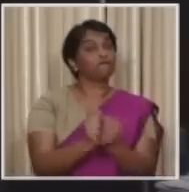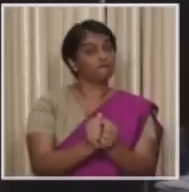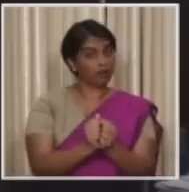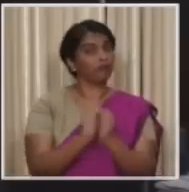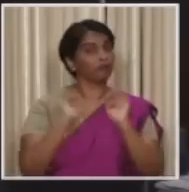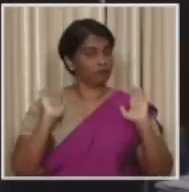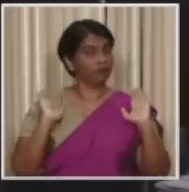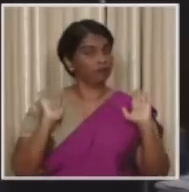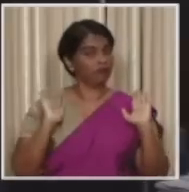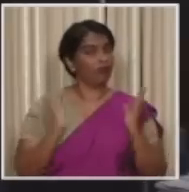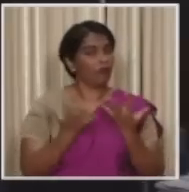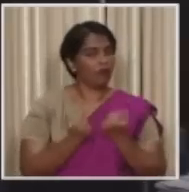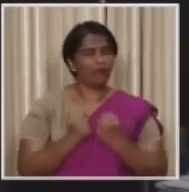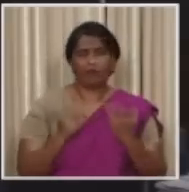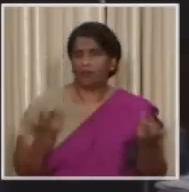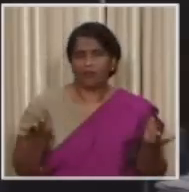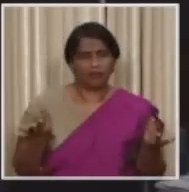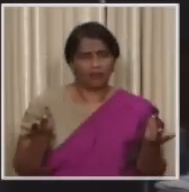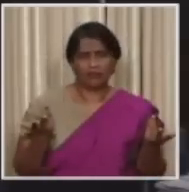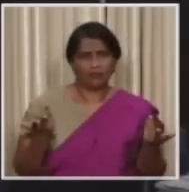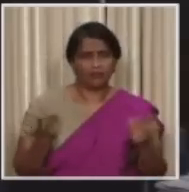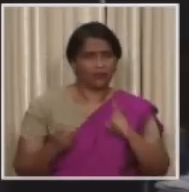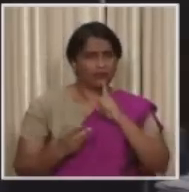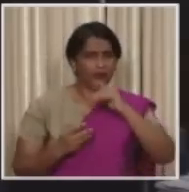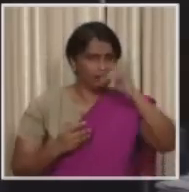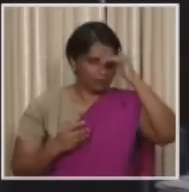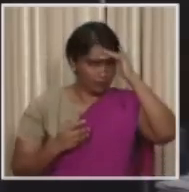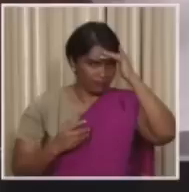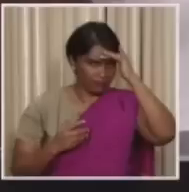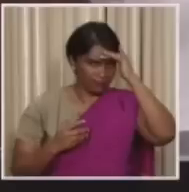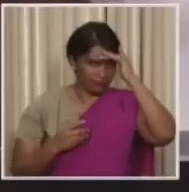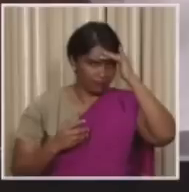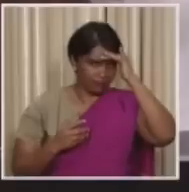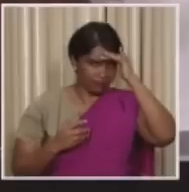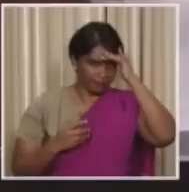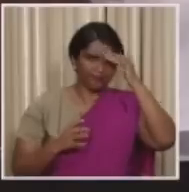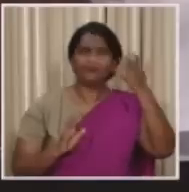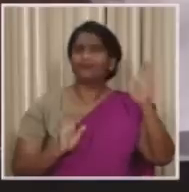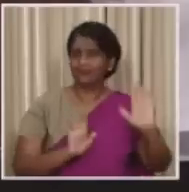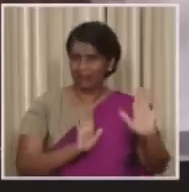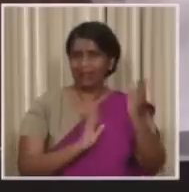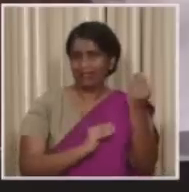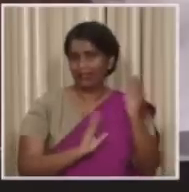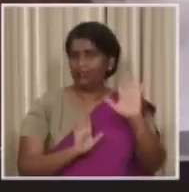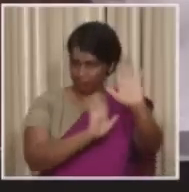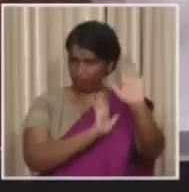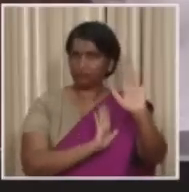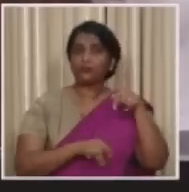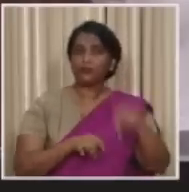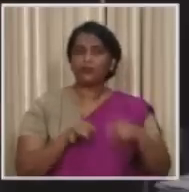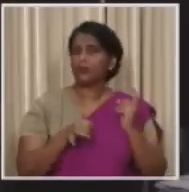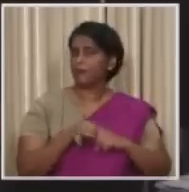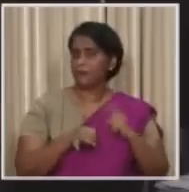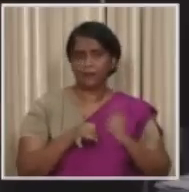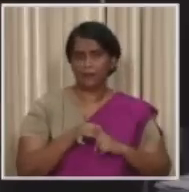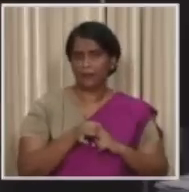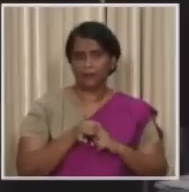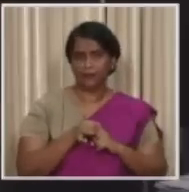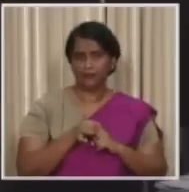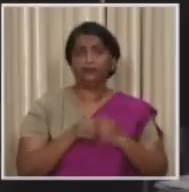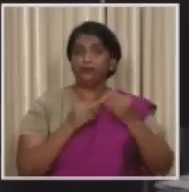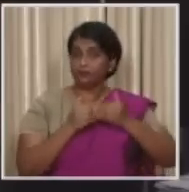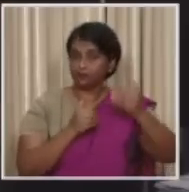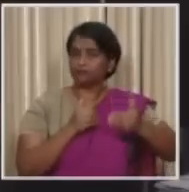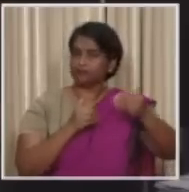if he wants. නැත්නම් වෙන කරුකතානායකතුමනි කරු මන්ත්‍රීතුමා ඕක ඕක වෙන නැත්නම් වෙන කරුකතානායකතුමනි මේ ප්‍රශ්නේ